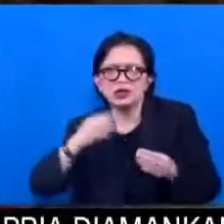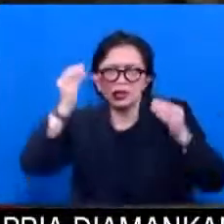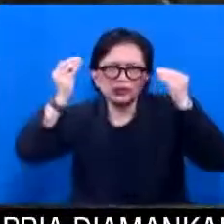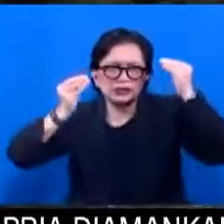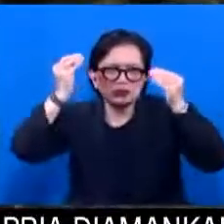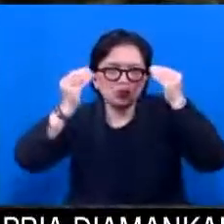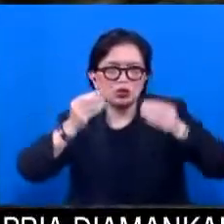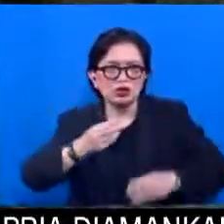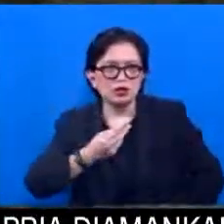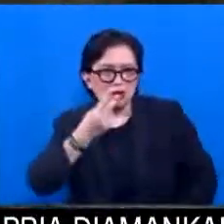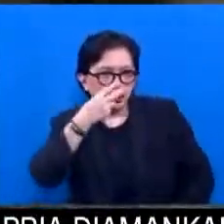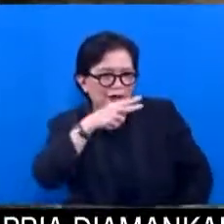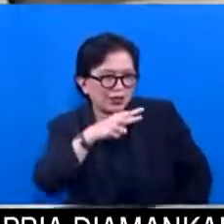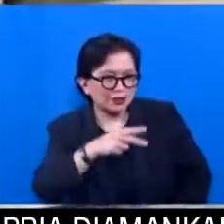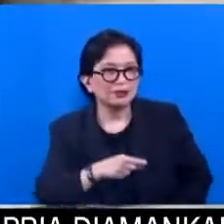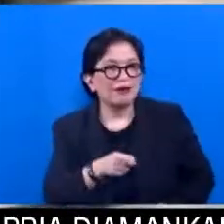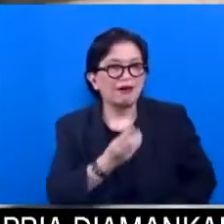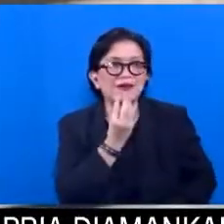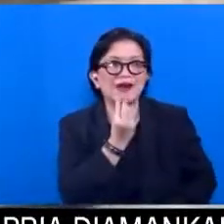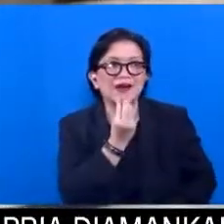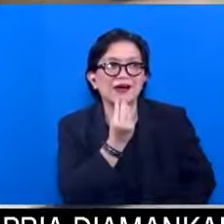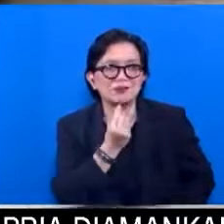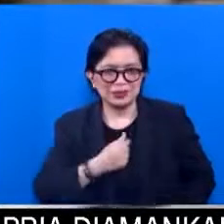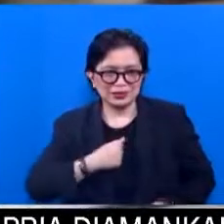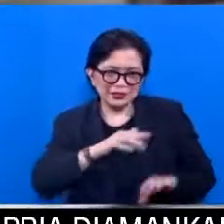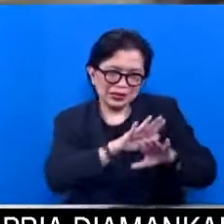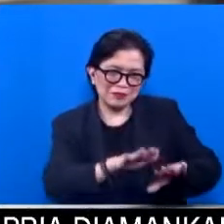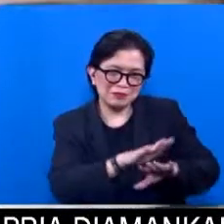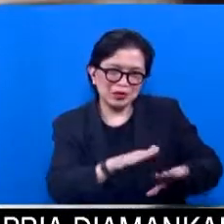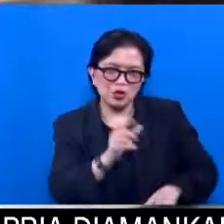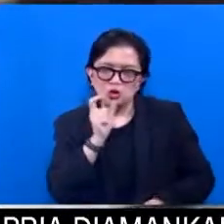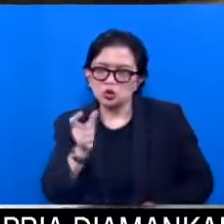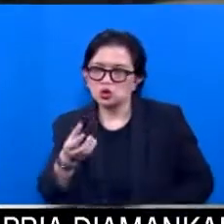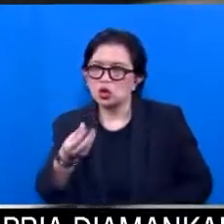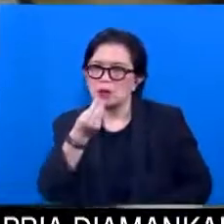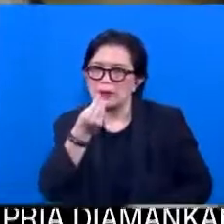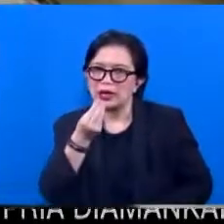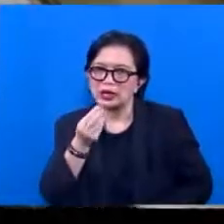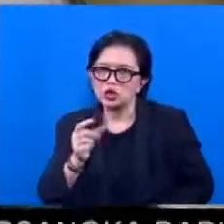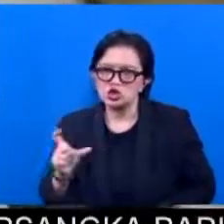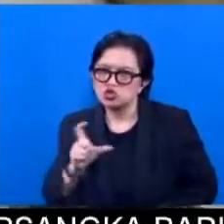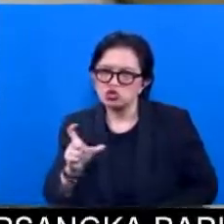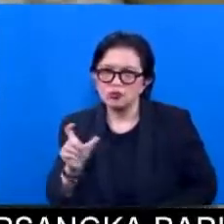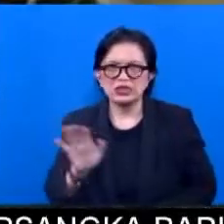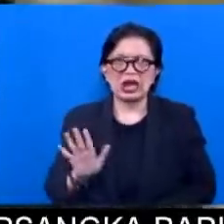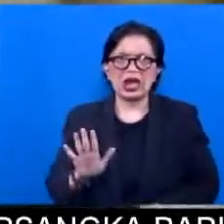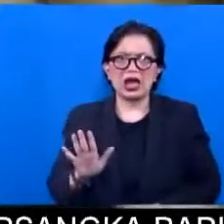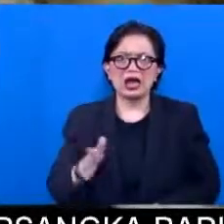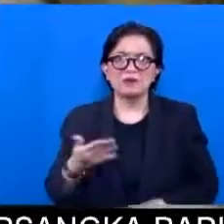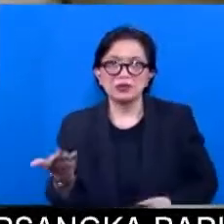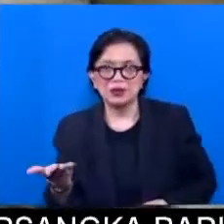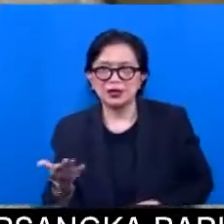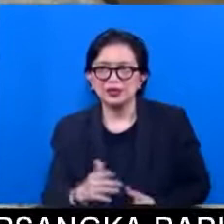wedus, walaupun nggak cukup untuk harian, ingin saya kan seolah-olahnya kan